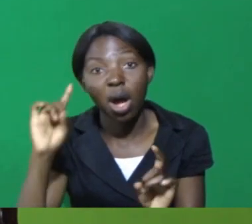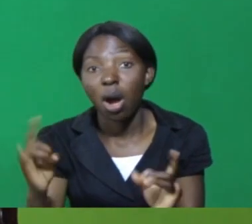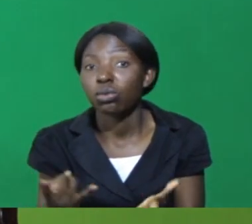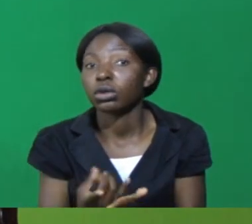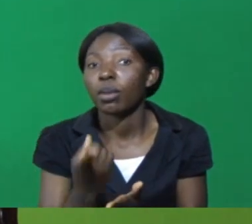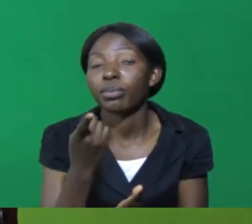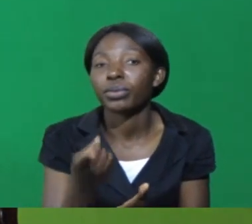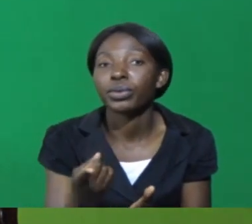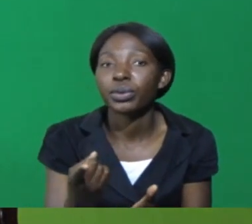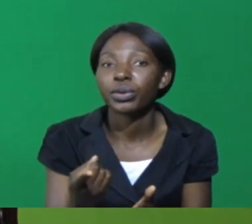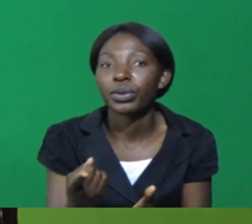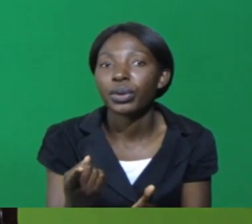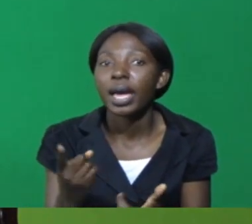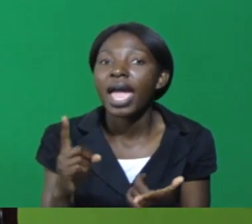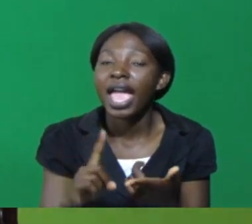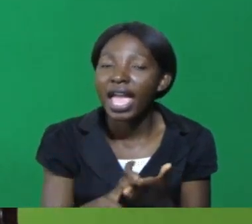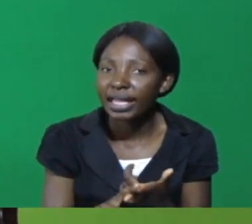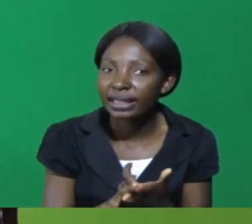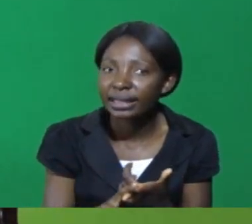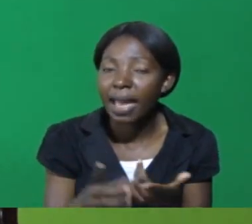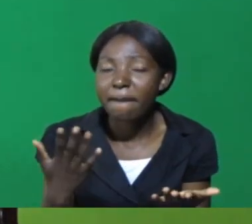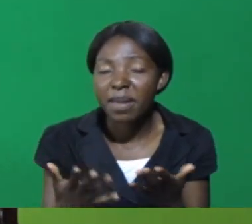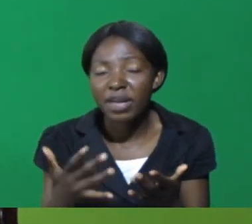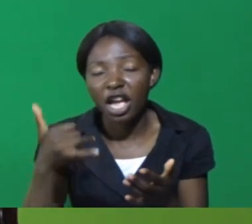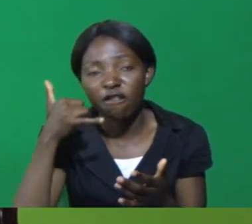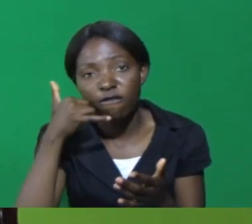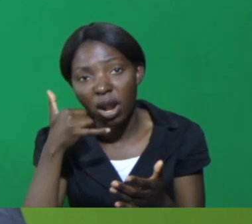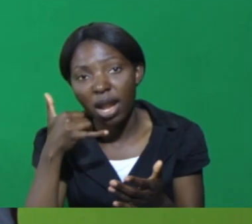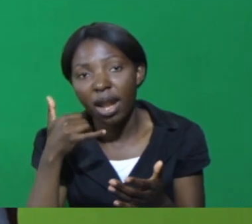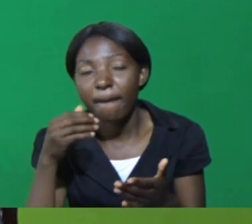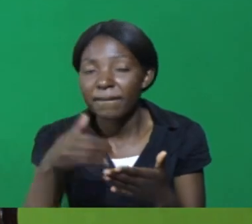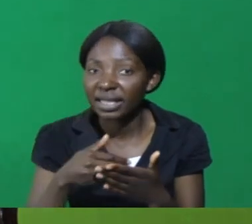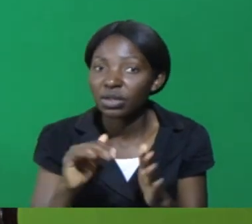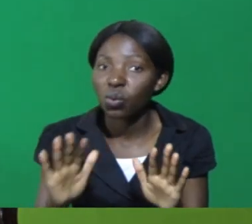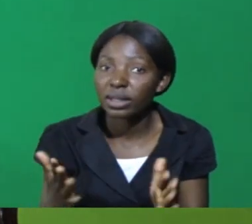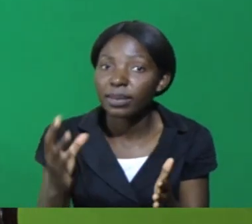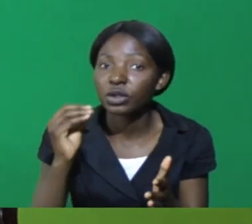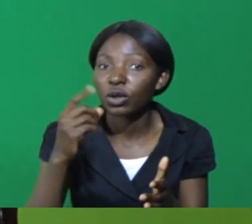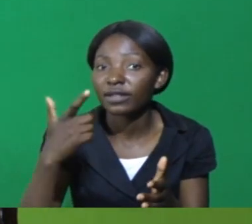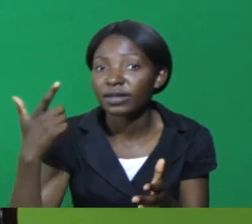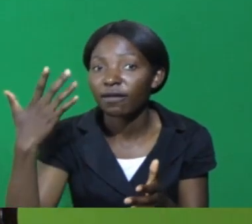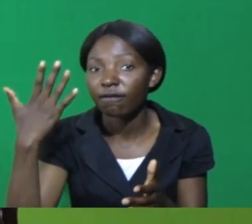nemi. Imwe nzira mogona kutibata panhare dzinoteera 0775